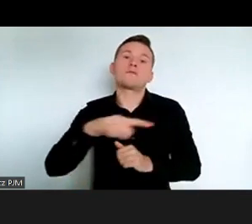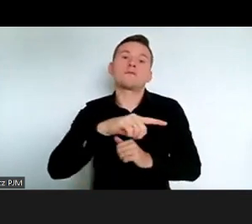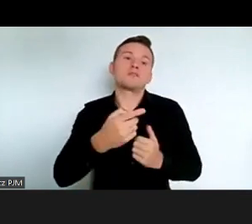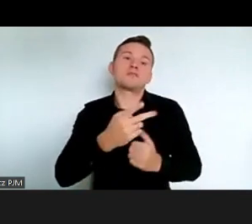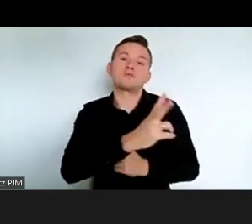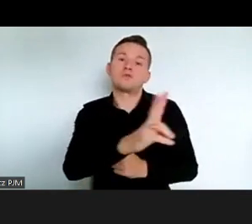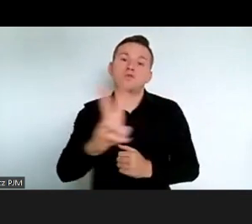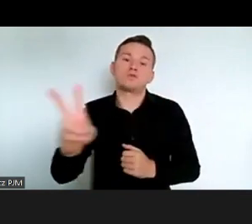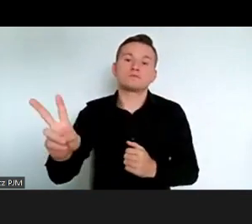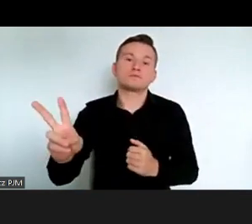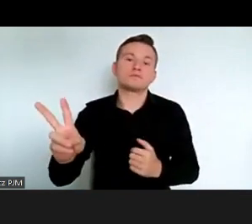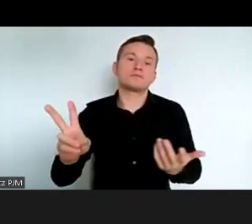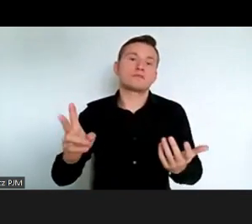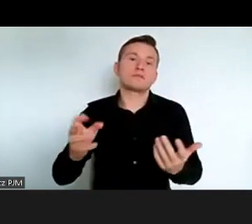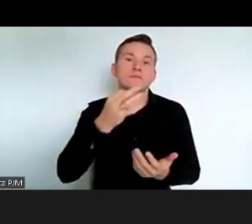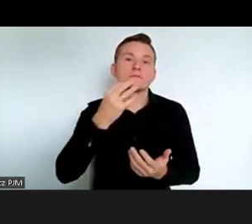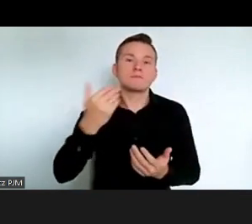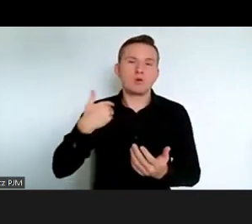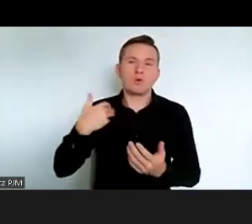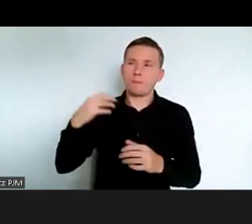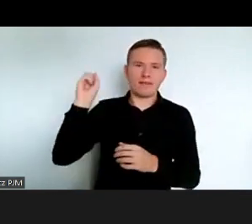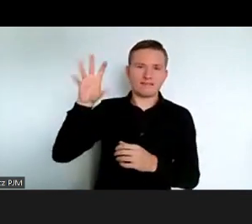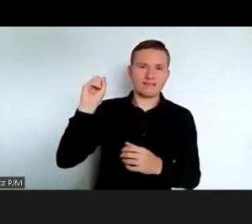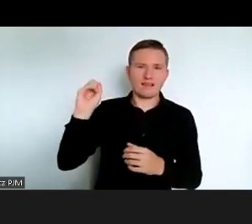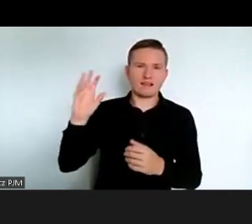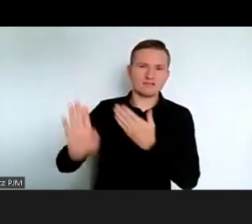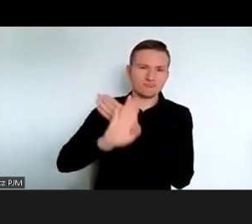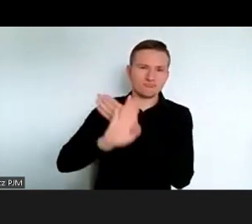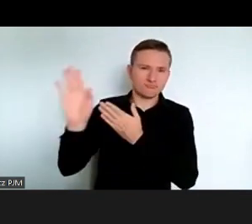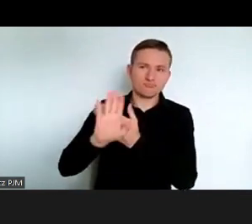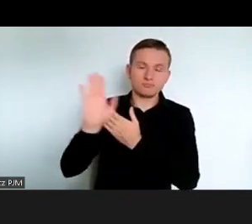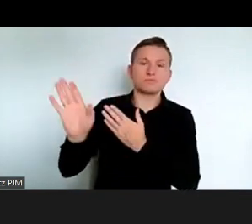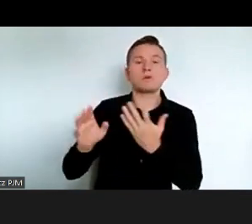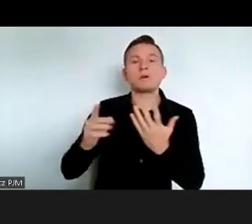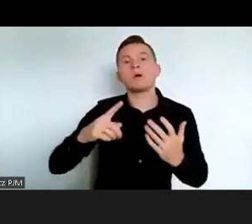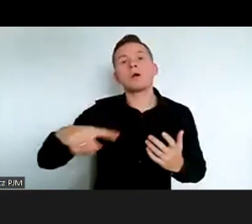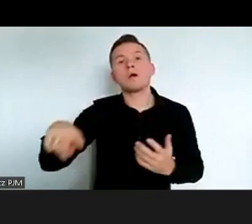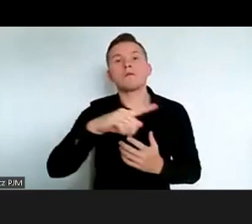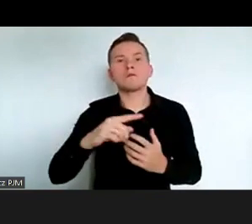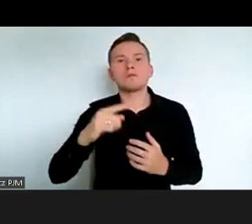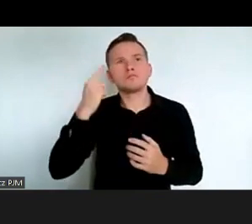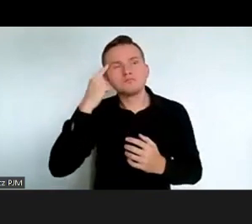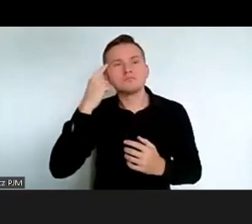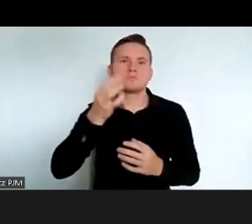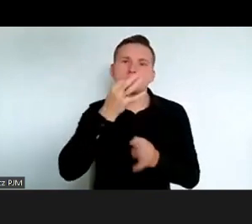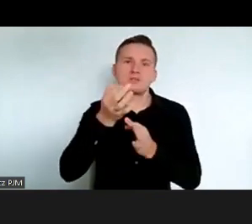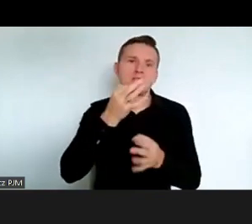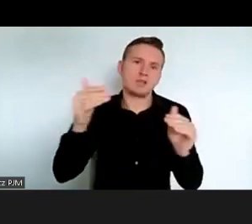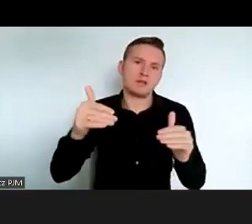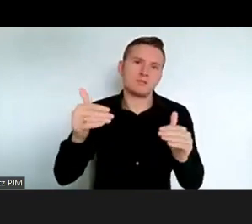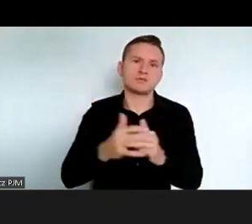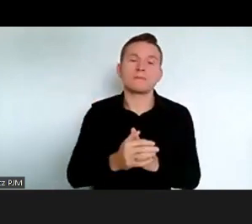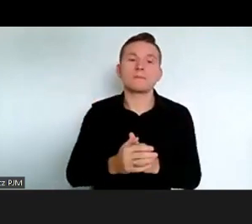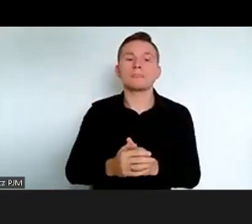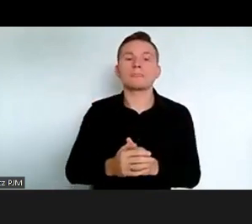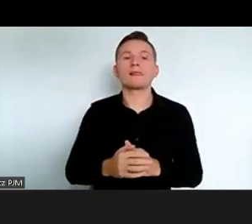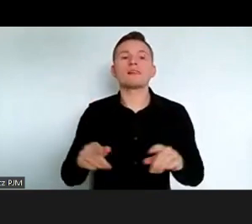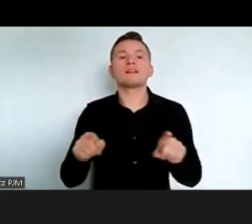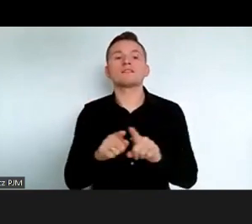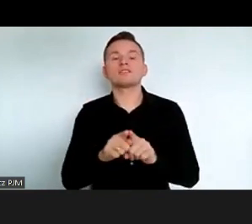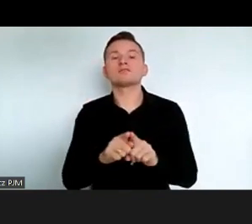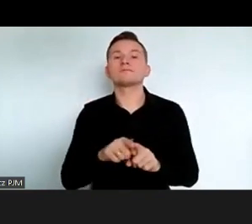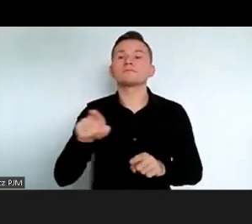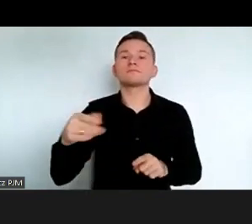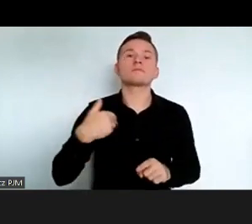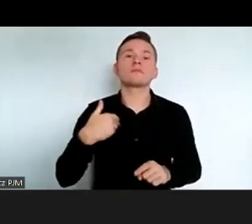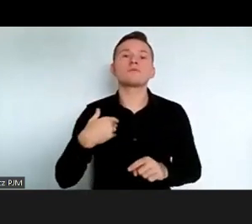pojawiają się po tych prezentacjach. Tutaj było pytanie dotyczące też od pana doktora do Państwa o to, w jaki